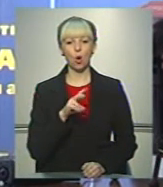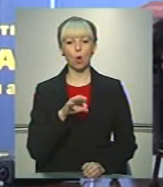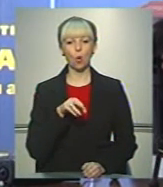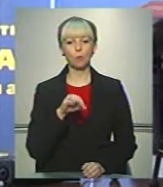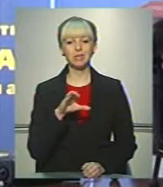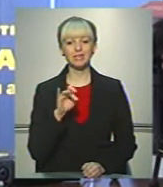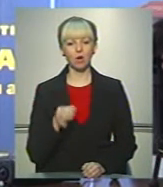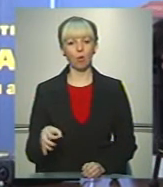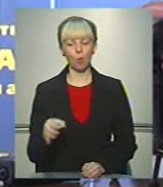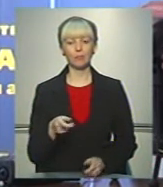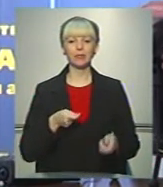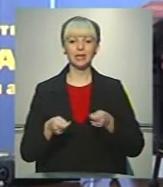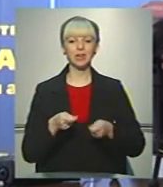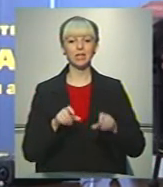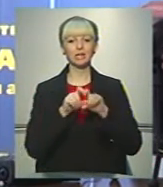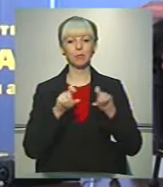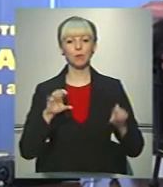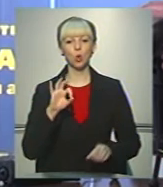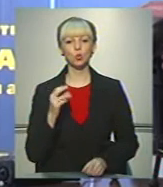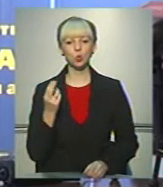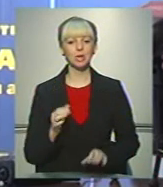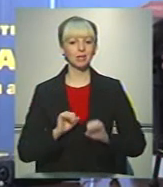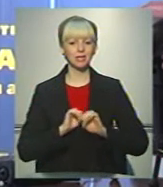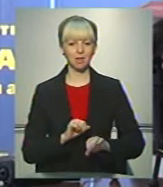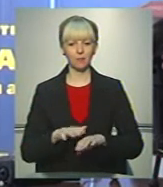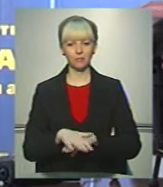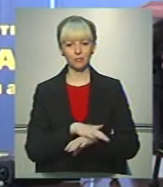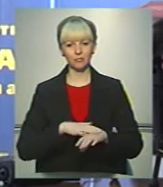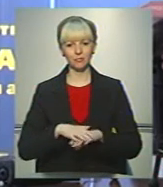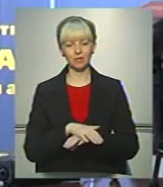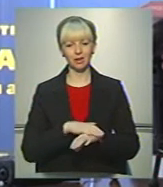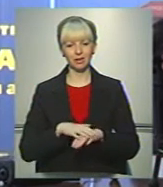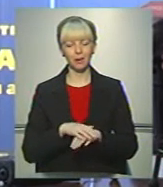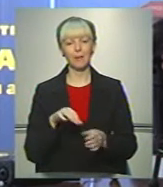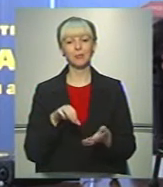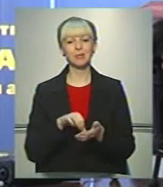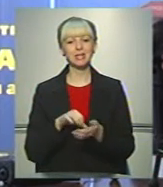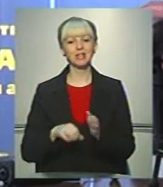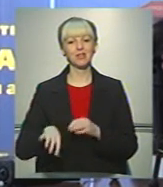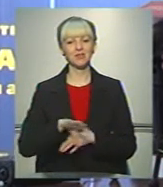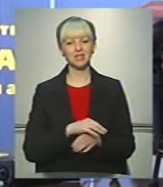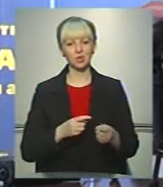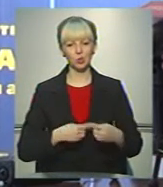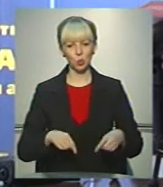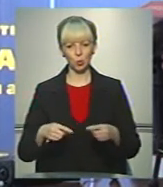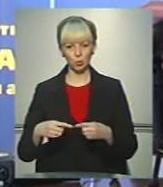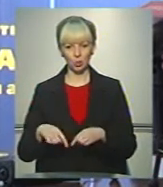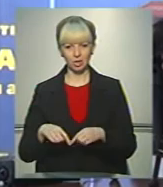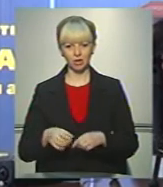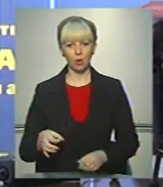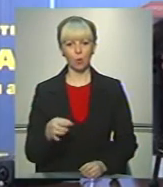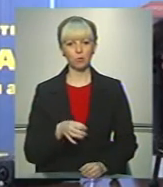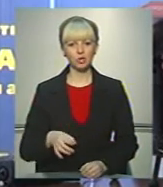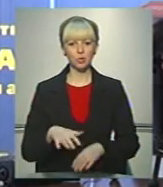області, керівник департаменту соціального захисту населення, представники усіх структурних підрозділів